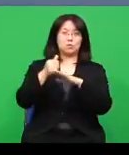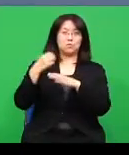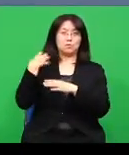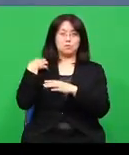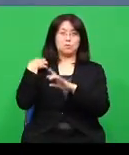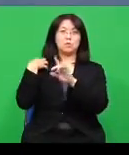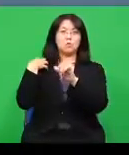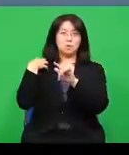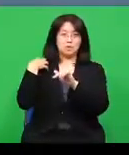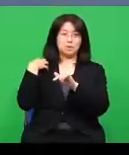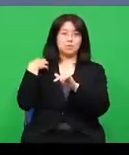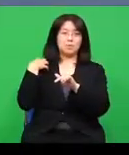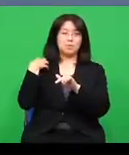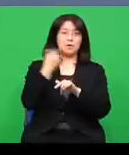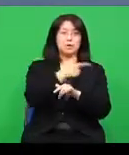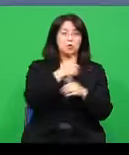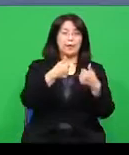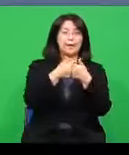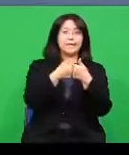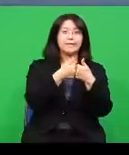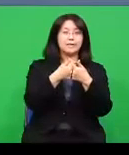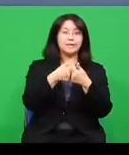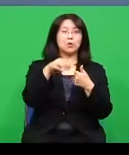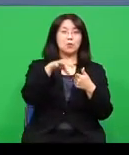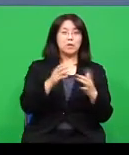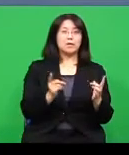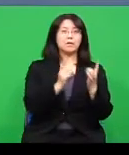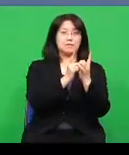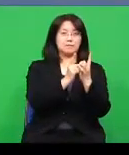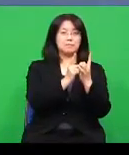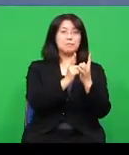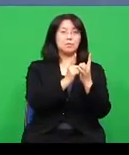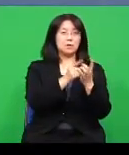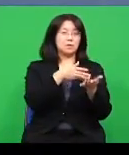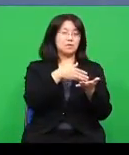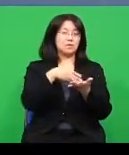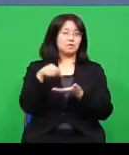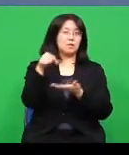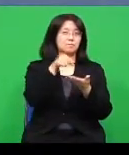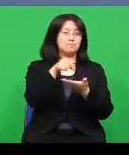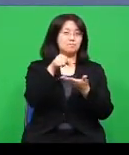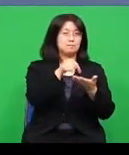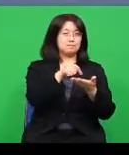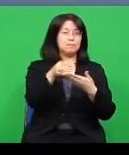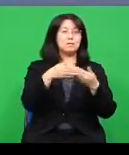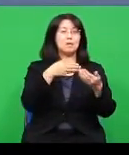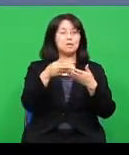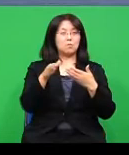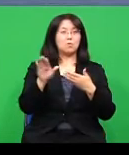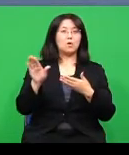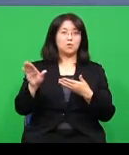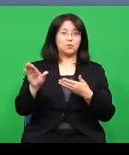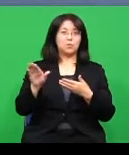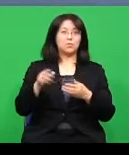税務局長などをやってた時に、いろんな会議でお目にかかったり説明に伺ったりしたこと